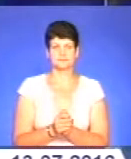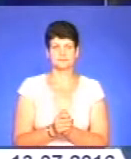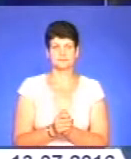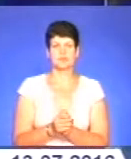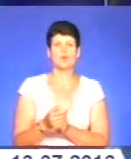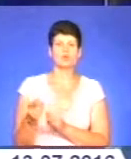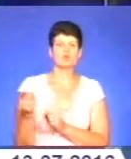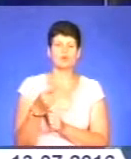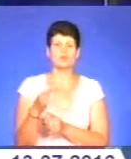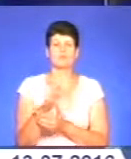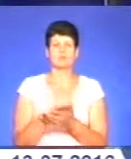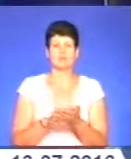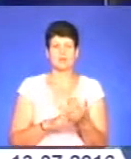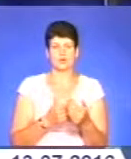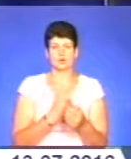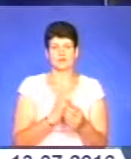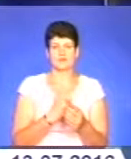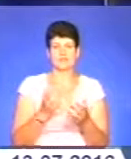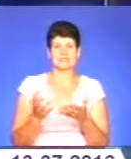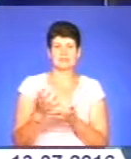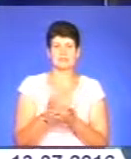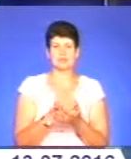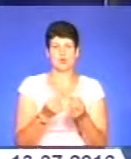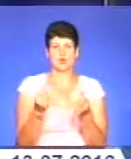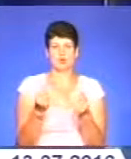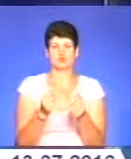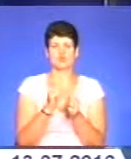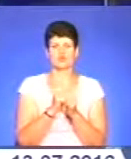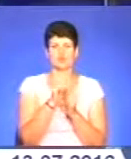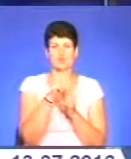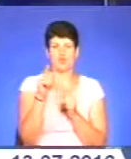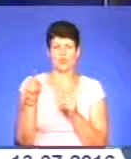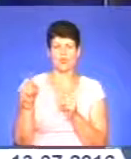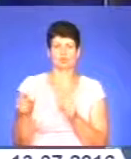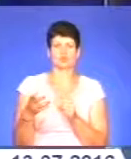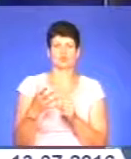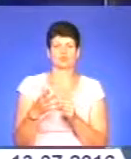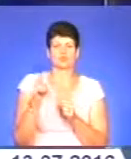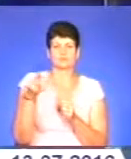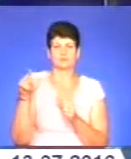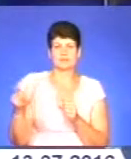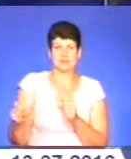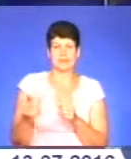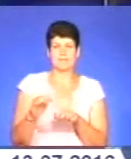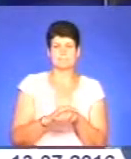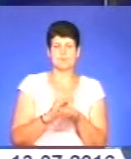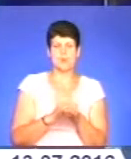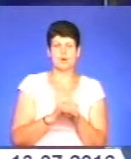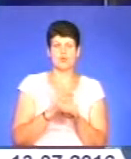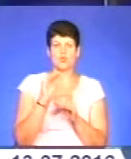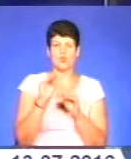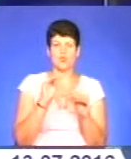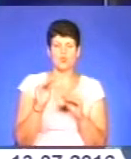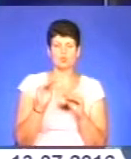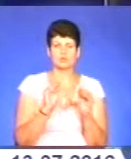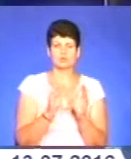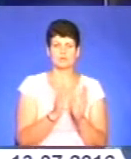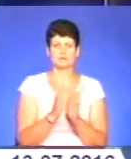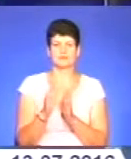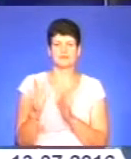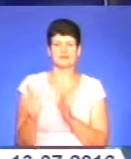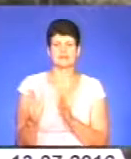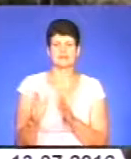У Тернополі триває добровільний збір коштів з кожного повнолітнього мешканця на благоустрій та впорядкування міських кладовищ і місць